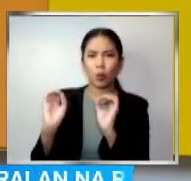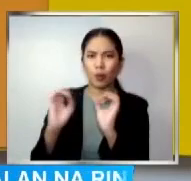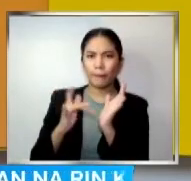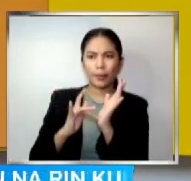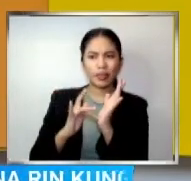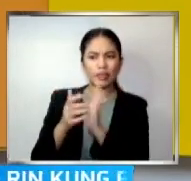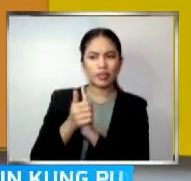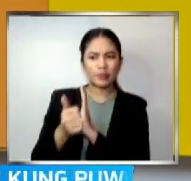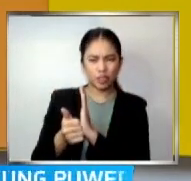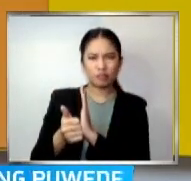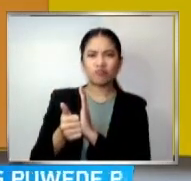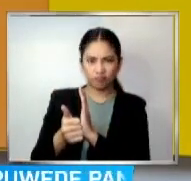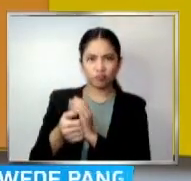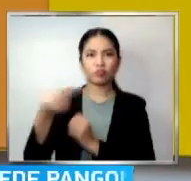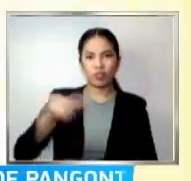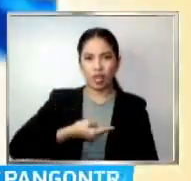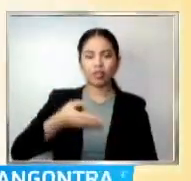hatid ni Marisol Abdurrahman.